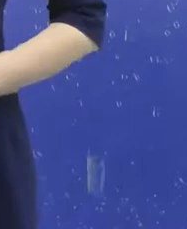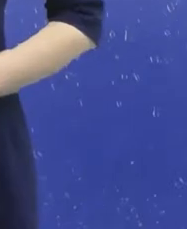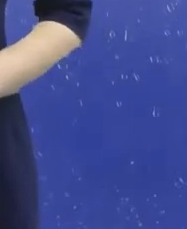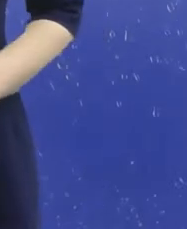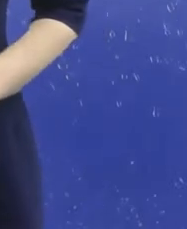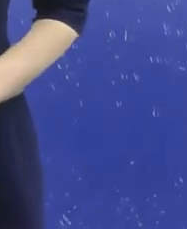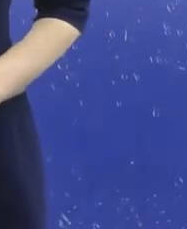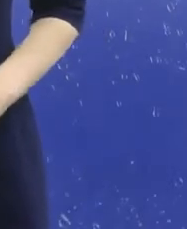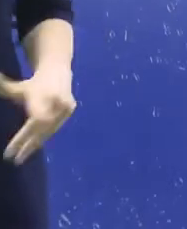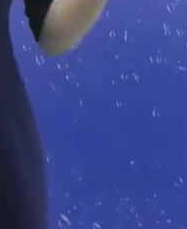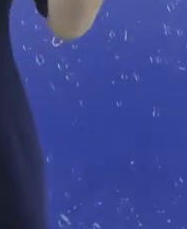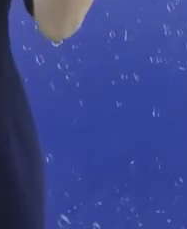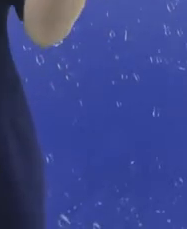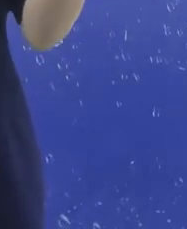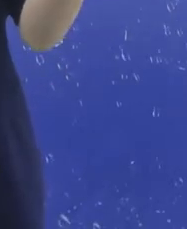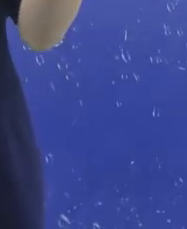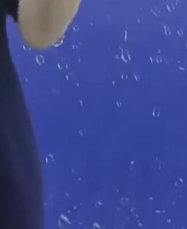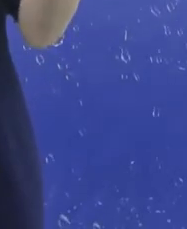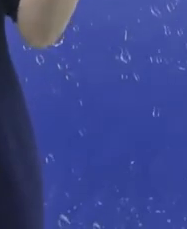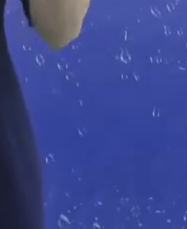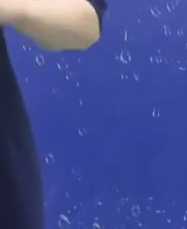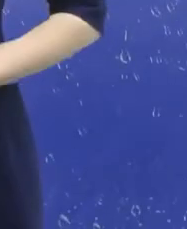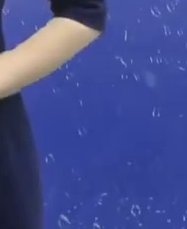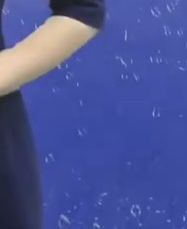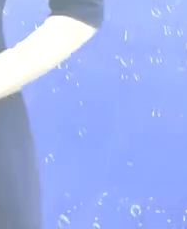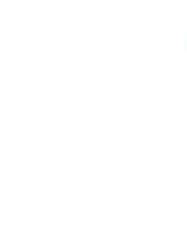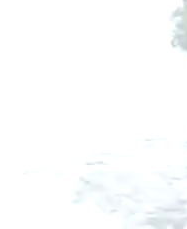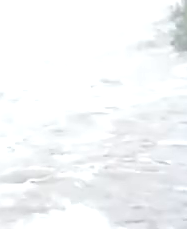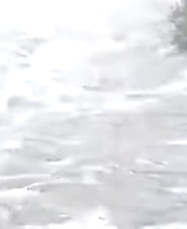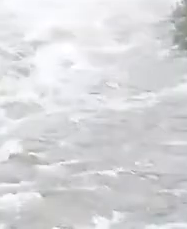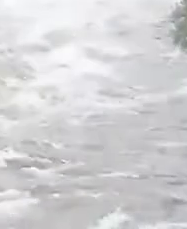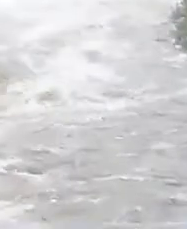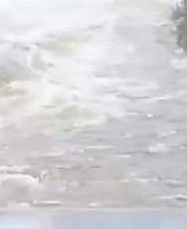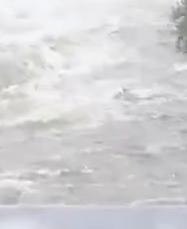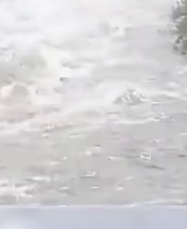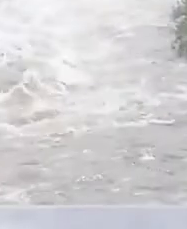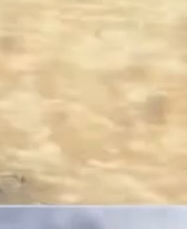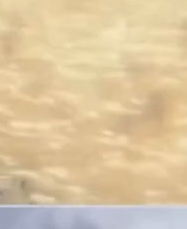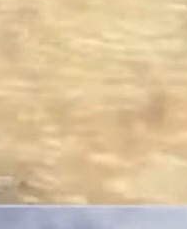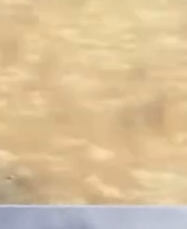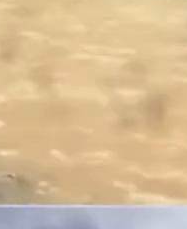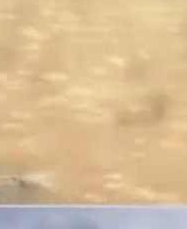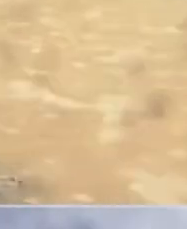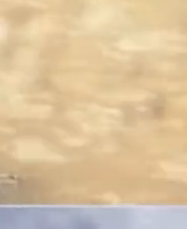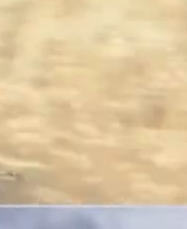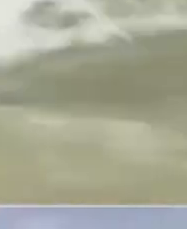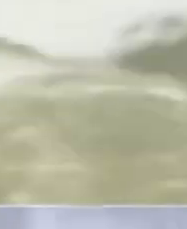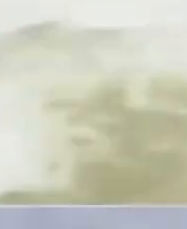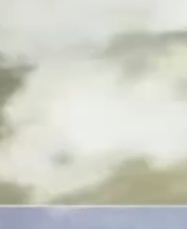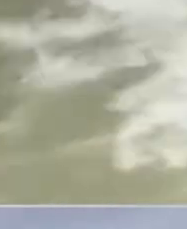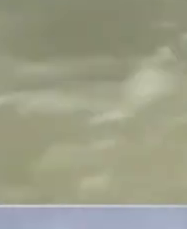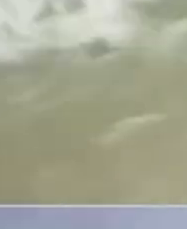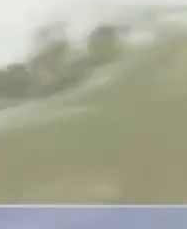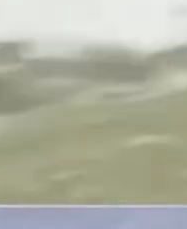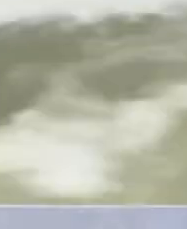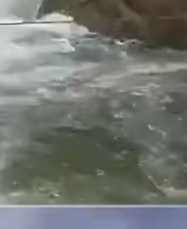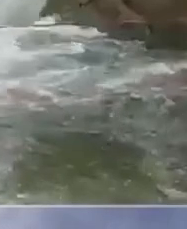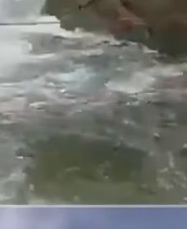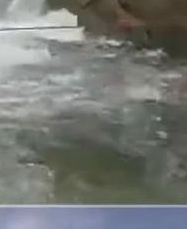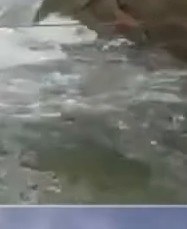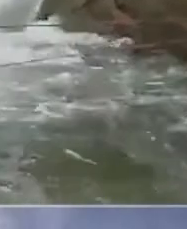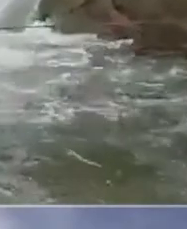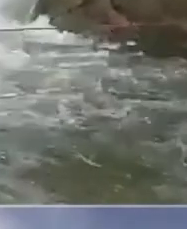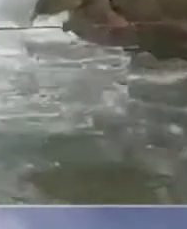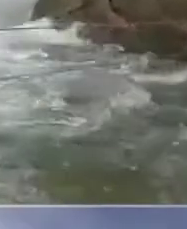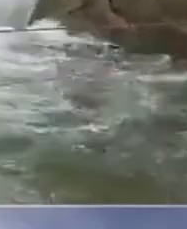여름철 호우나 태풍 시 이것만은 꼭 지켜주세요. 산행이나 캠핑은 절대 안 돼요. 갑자기 비가 쏟아질